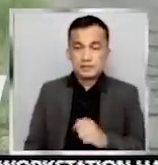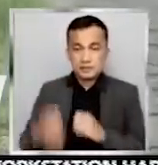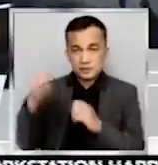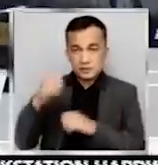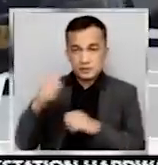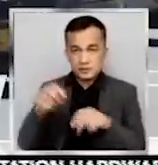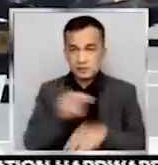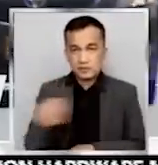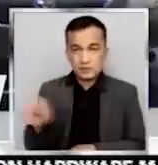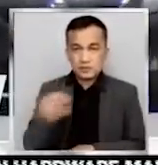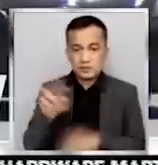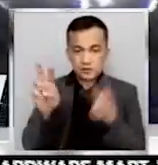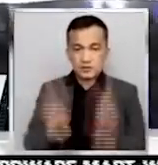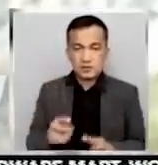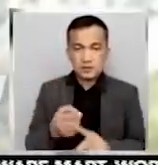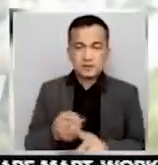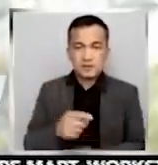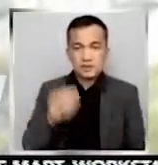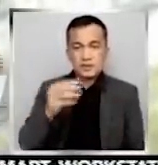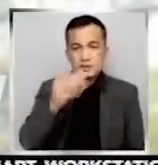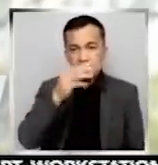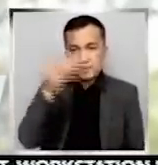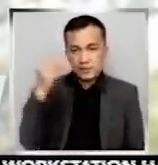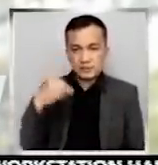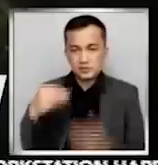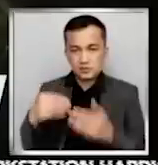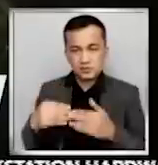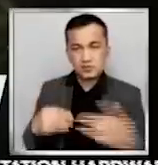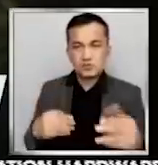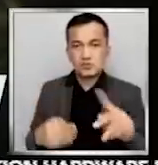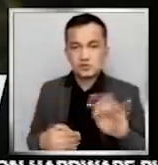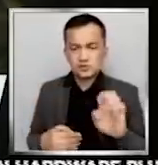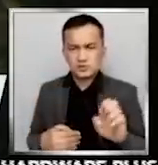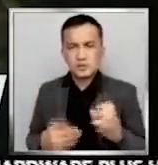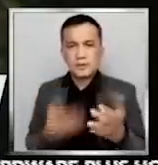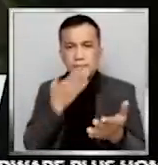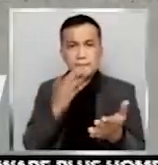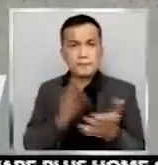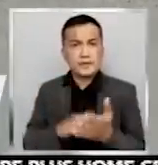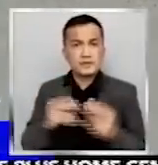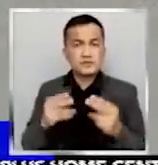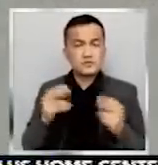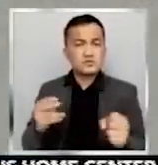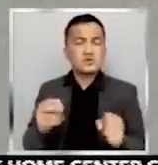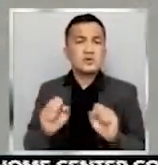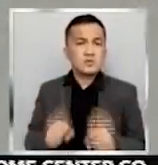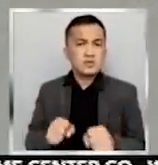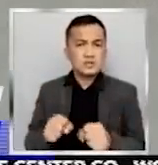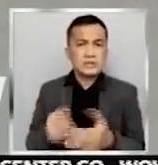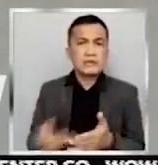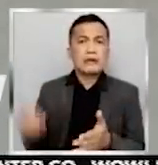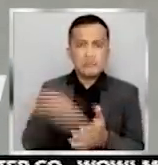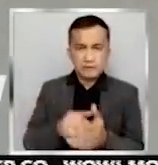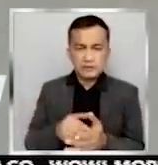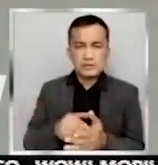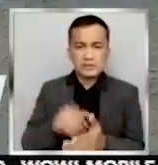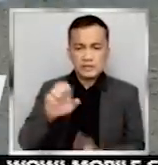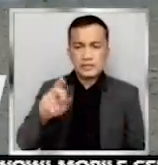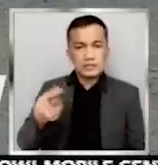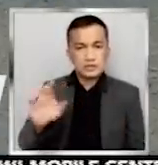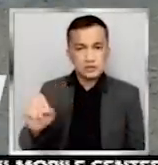panahon mula Marso hanggang Hunyo. Ang bad news, posible itong masundan ng El Nino